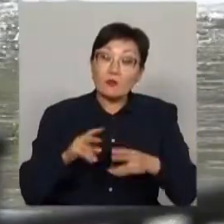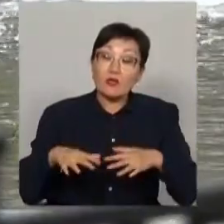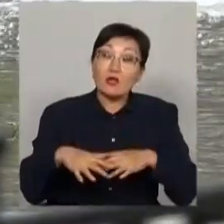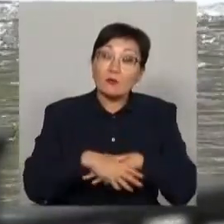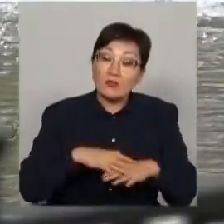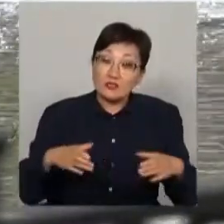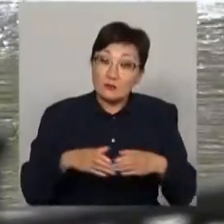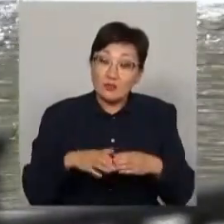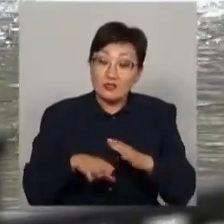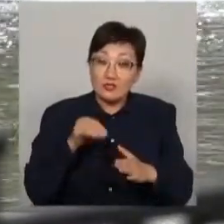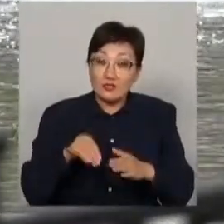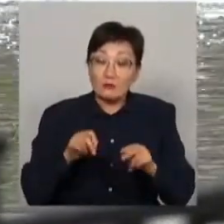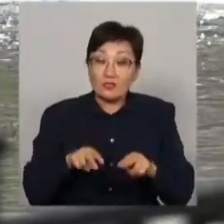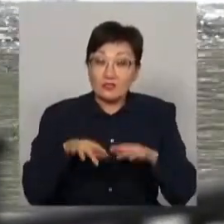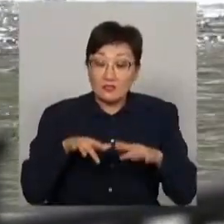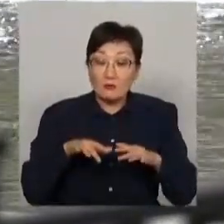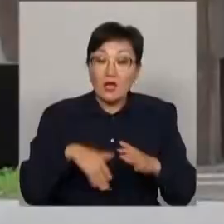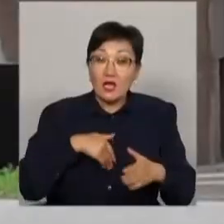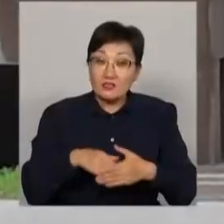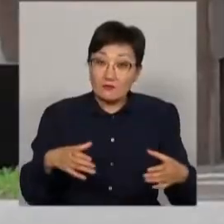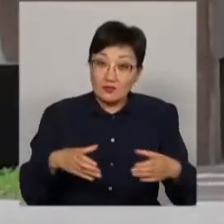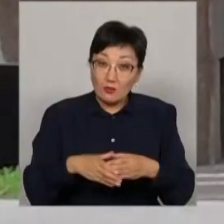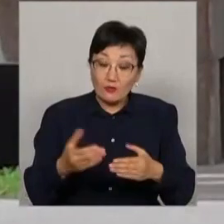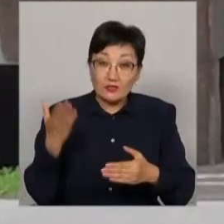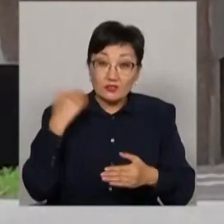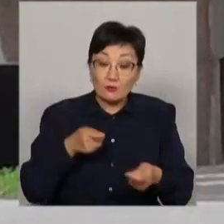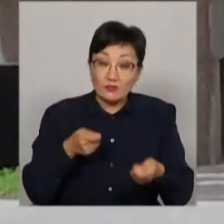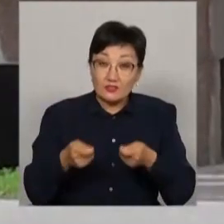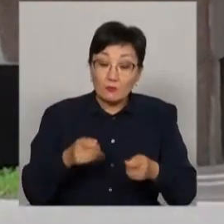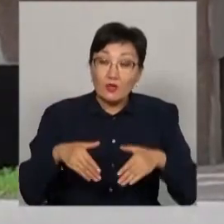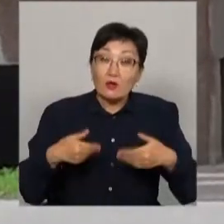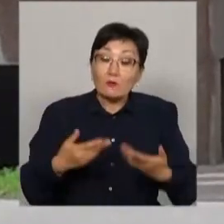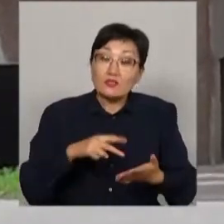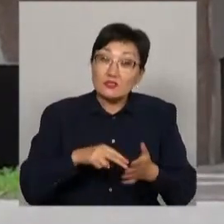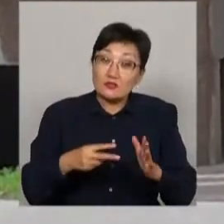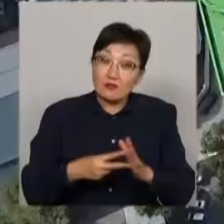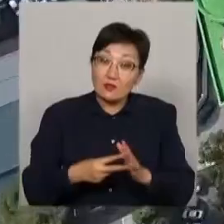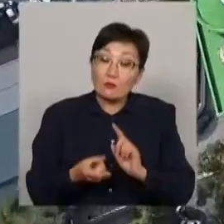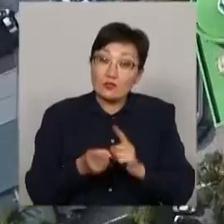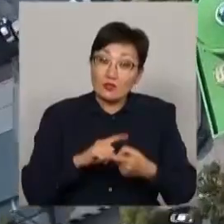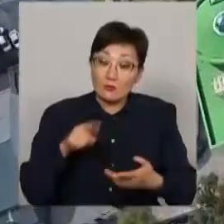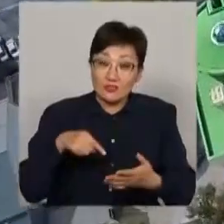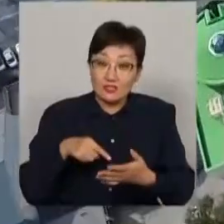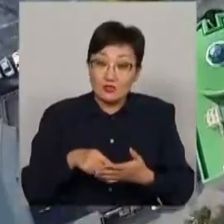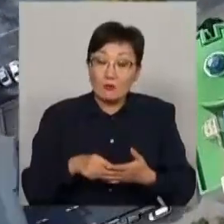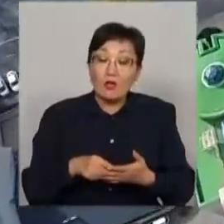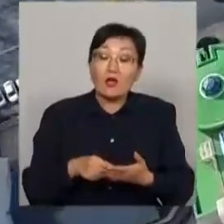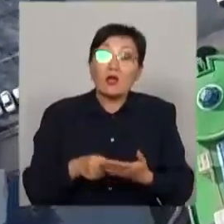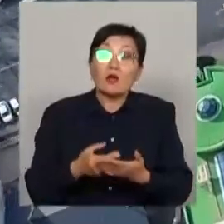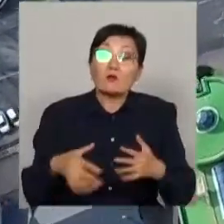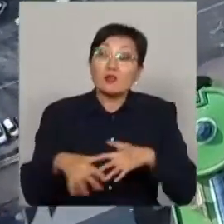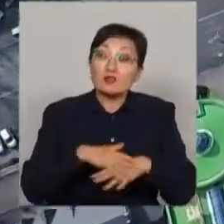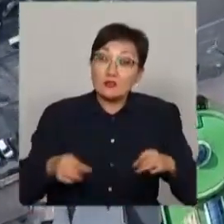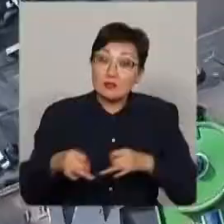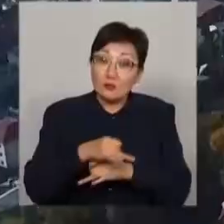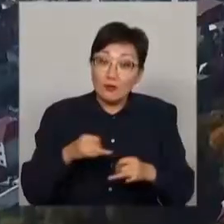общественниками, депутатами маслихата и активистами. Ранее местные власти вынесли план по преобразованию города на публичное обсуждение,